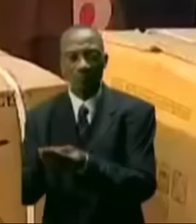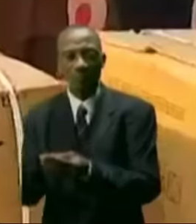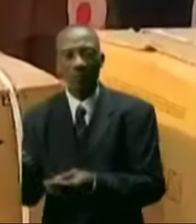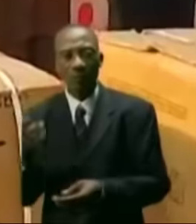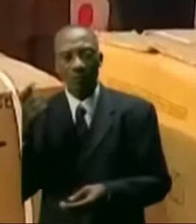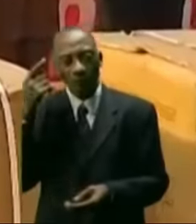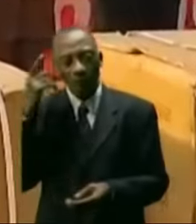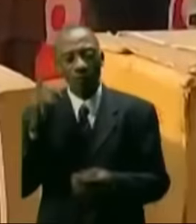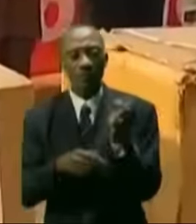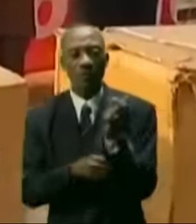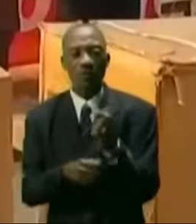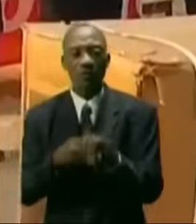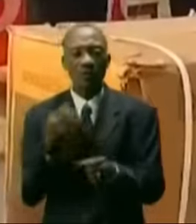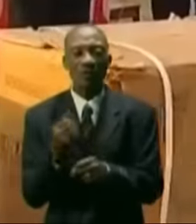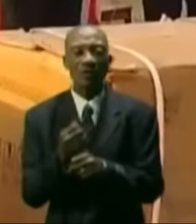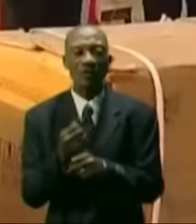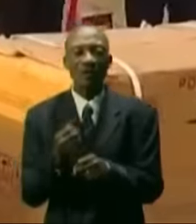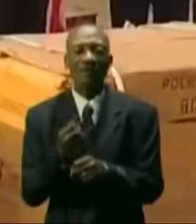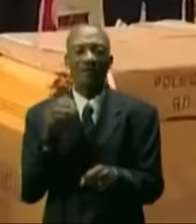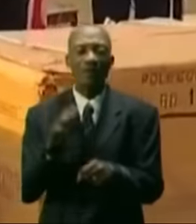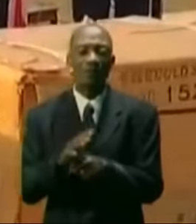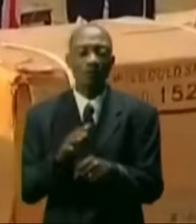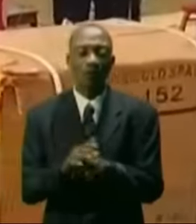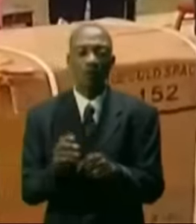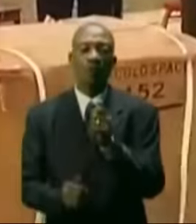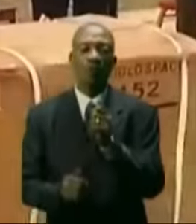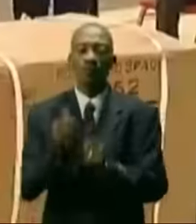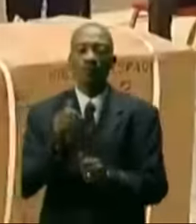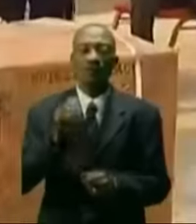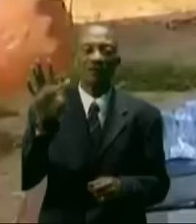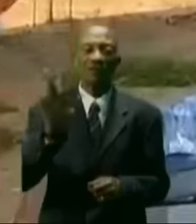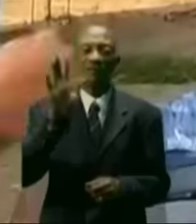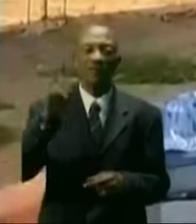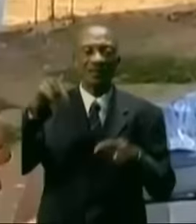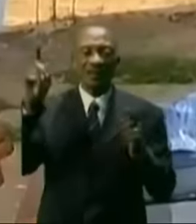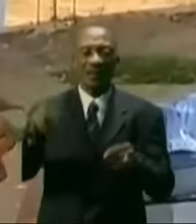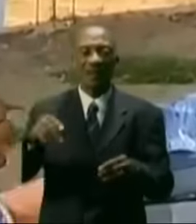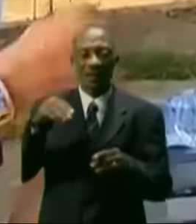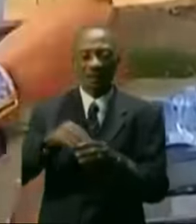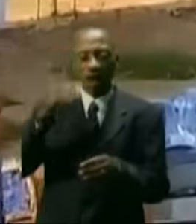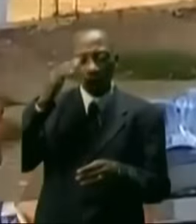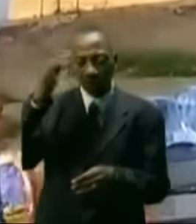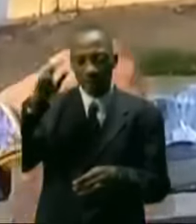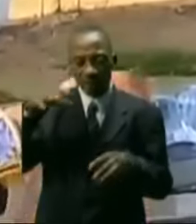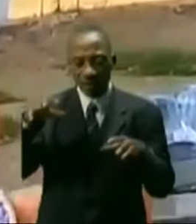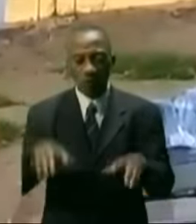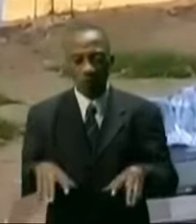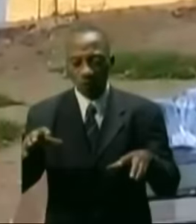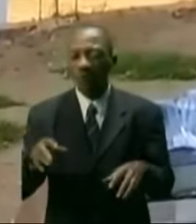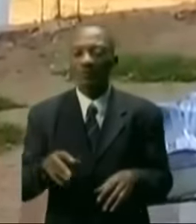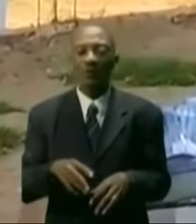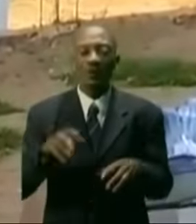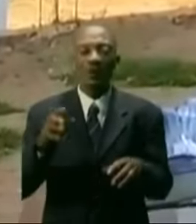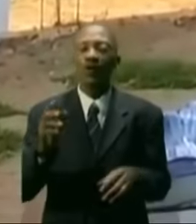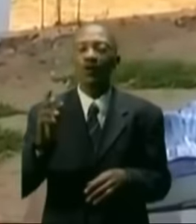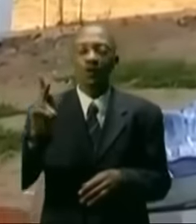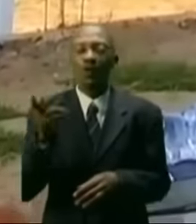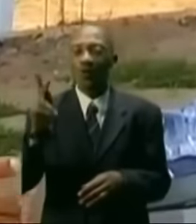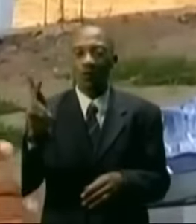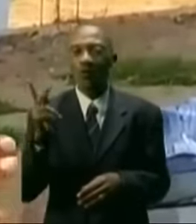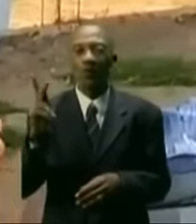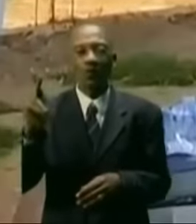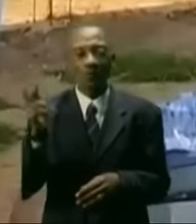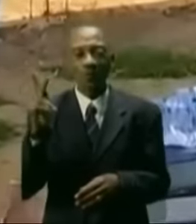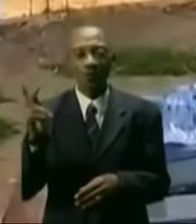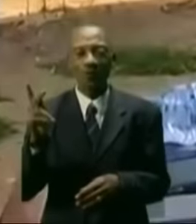25 ans de bons et loyaux services à l'Université Congo. Beaucoup de gens refusent d'aller à la retraite parce que c'est